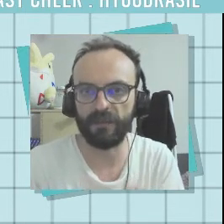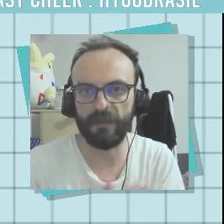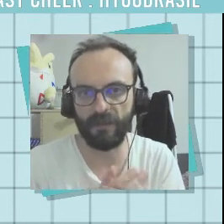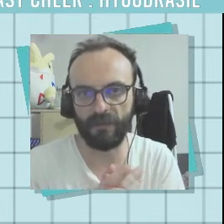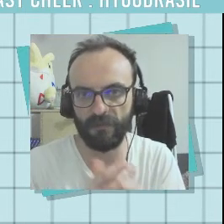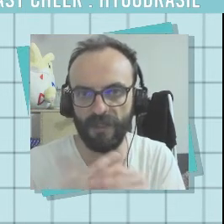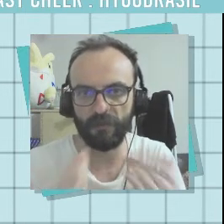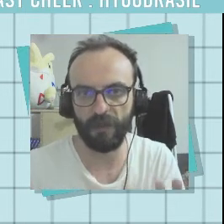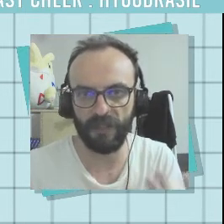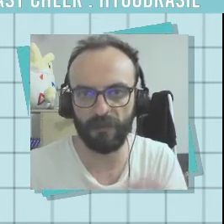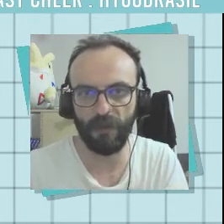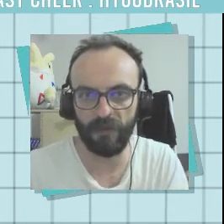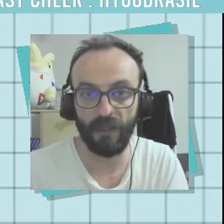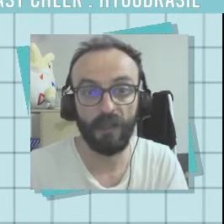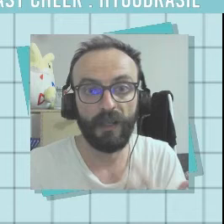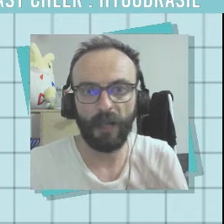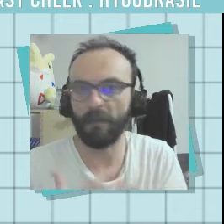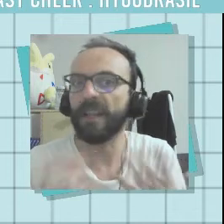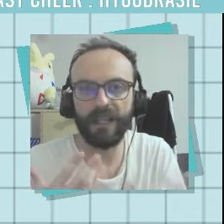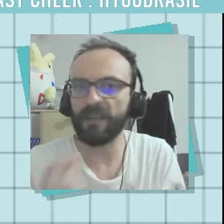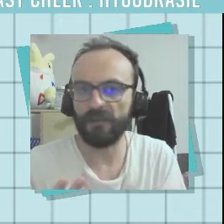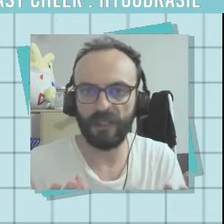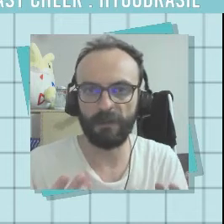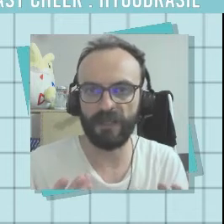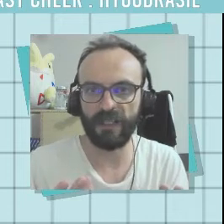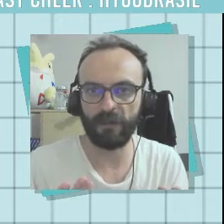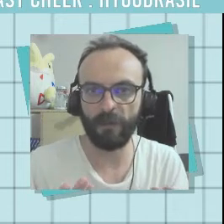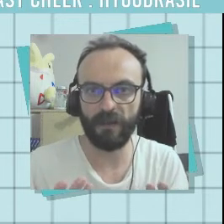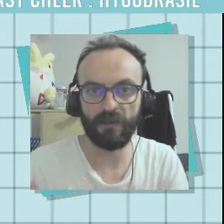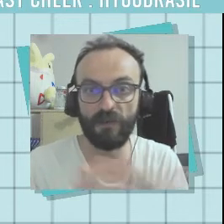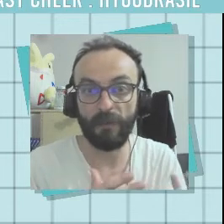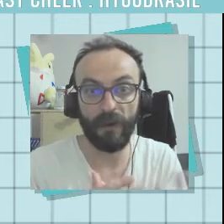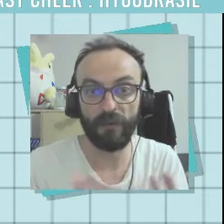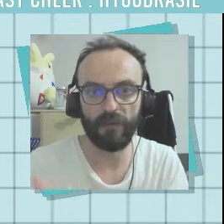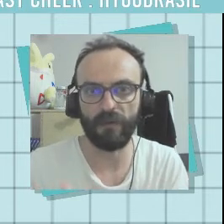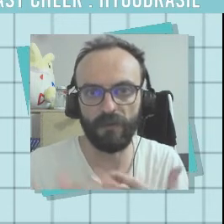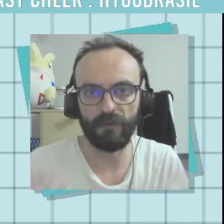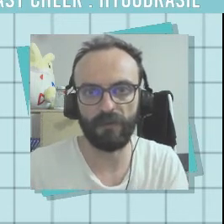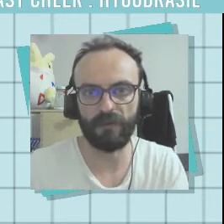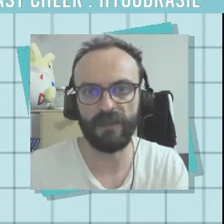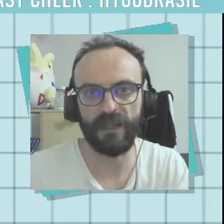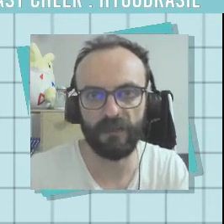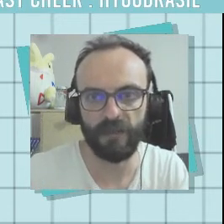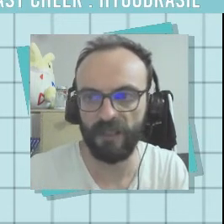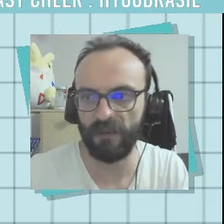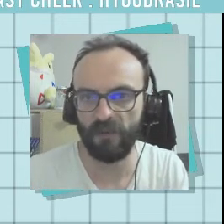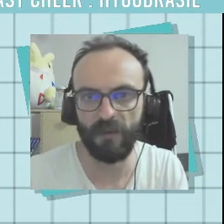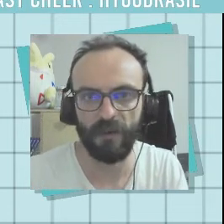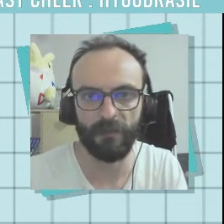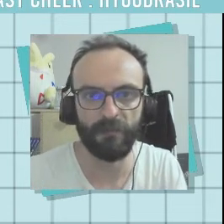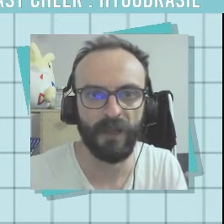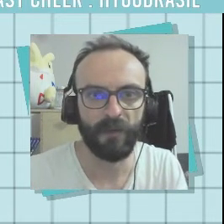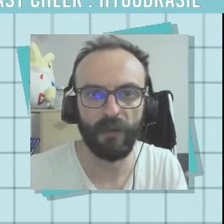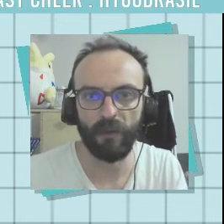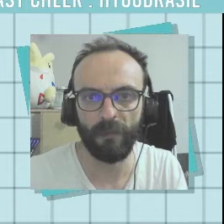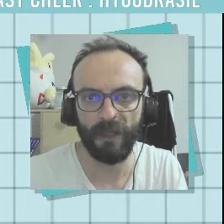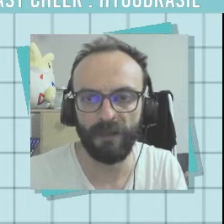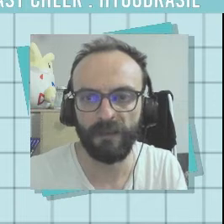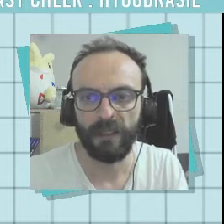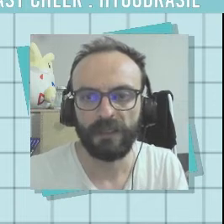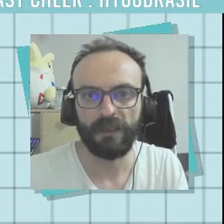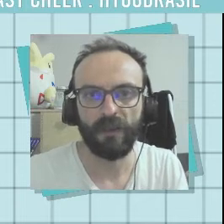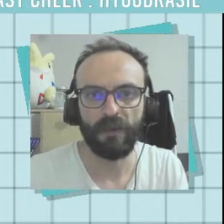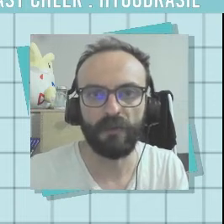des étudiants qui font ça de briques et de broc. À un moment, il y a de l'argent qui est dépensé quelque part, que ce soit par eux dans un Radio Shack ou à Leroy